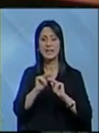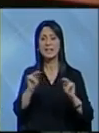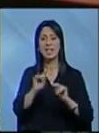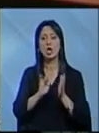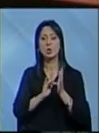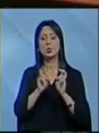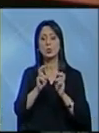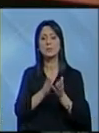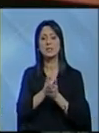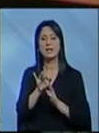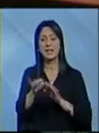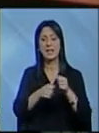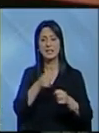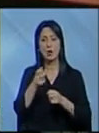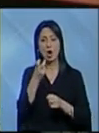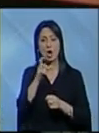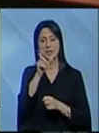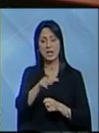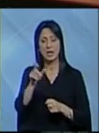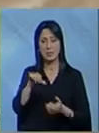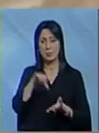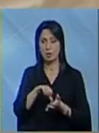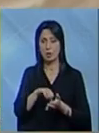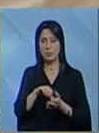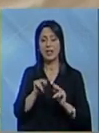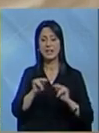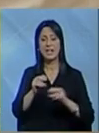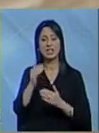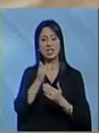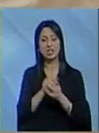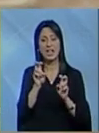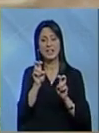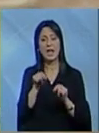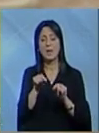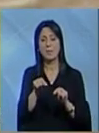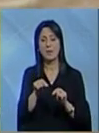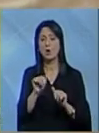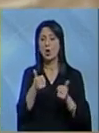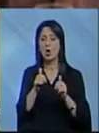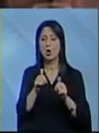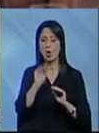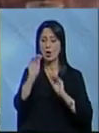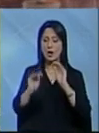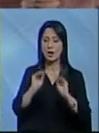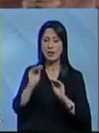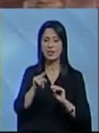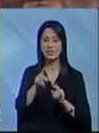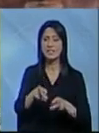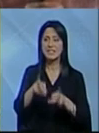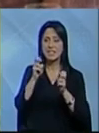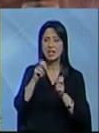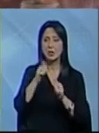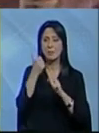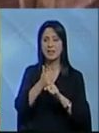ტრენინგში ტურიზმის სფეროში დასაქმებული 200-მდე ადამიანი მონაწილეობდა. ტრენინგის შემდეგ თემატიკას მოიცავდა, როგორ განათავსოთ თქვენი სასტუმრო